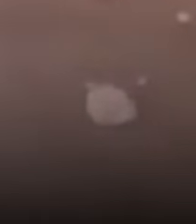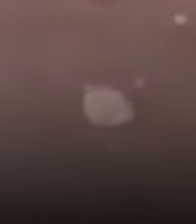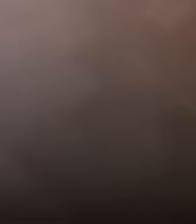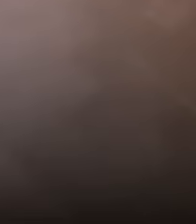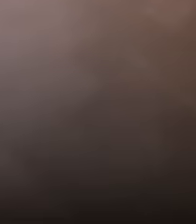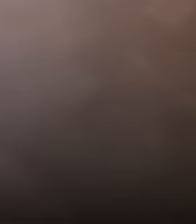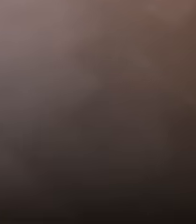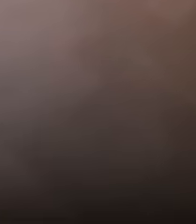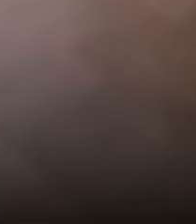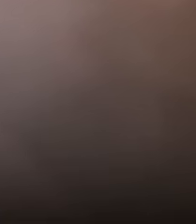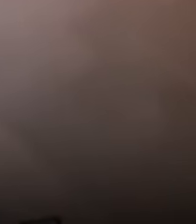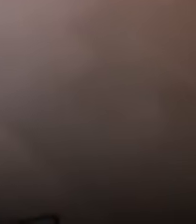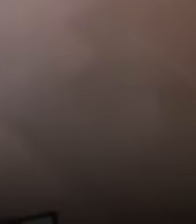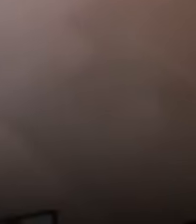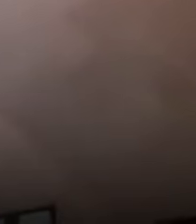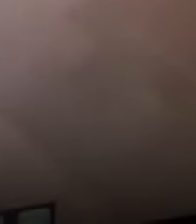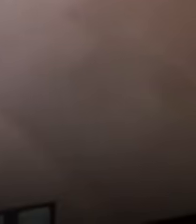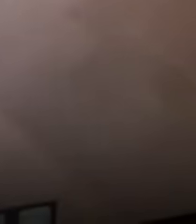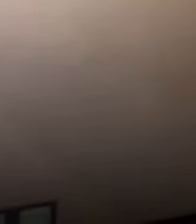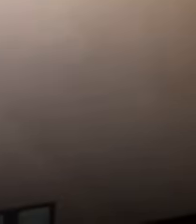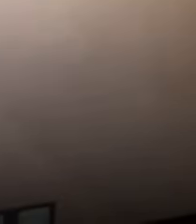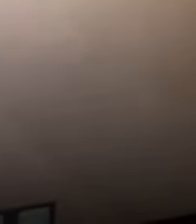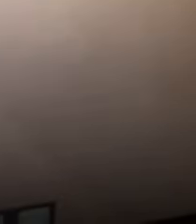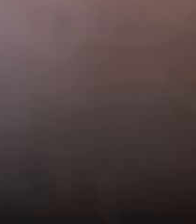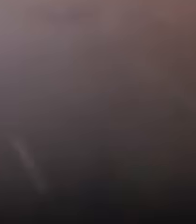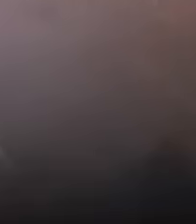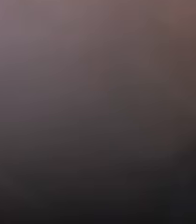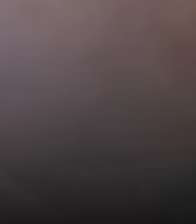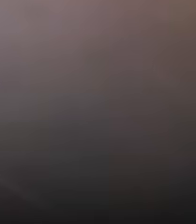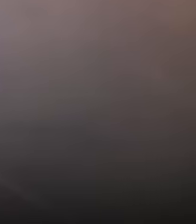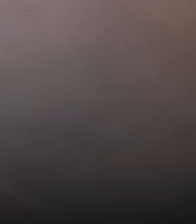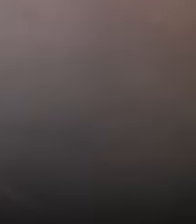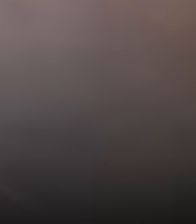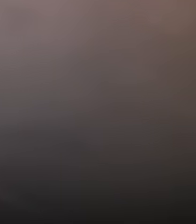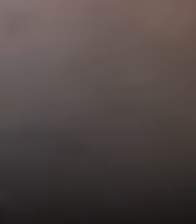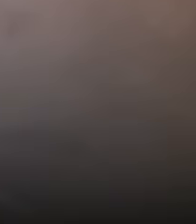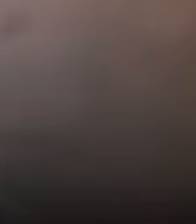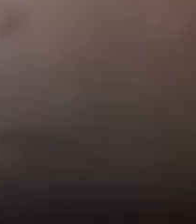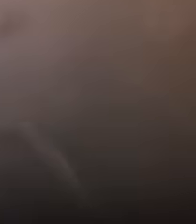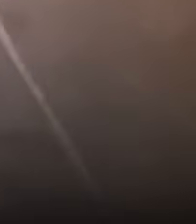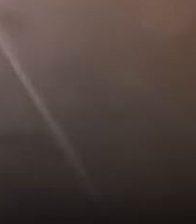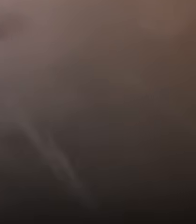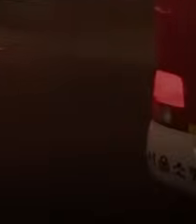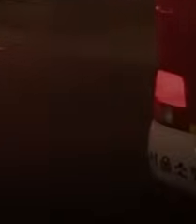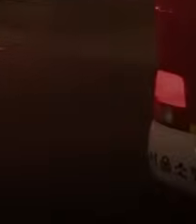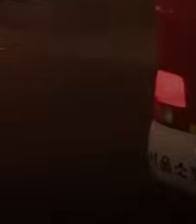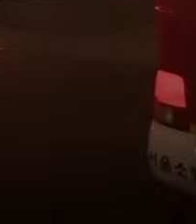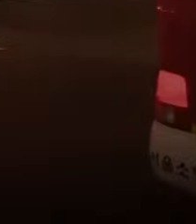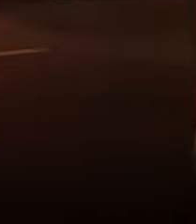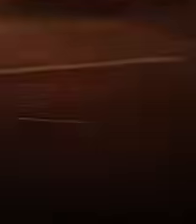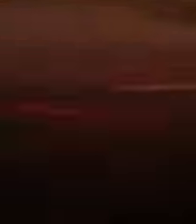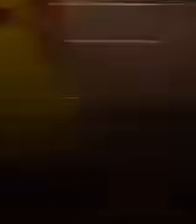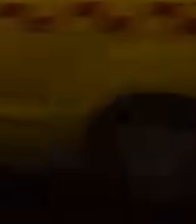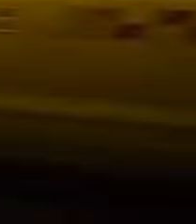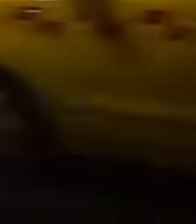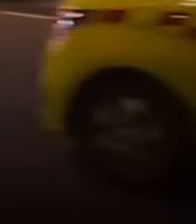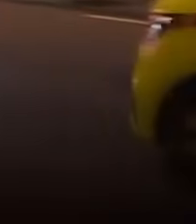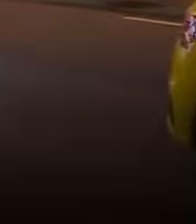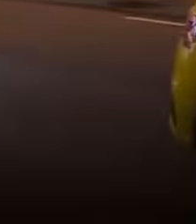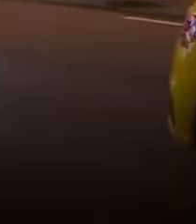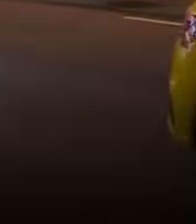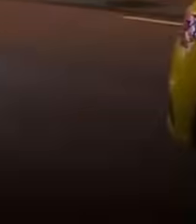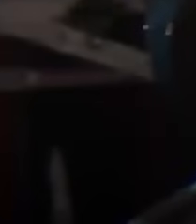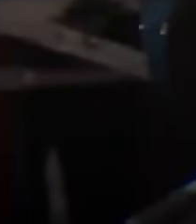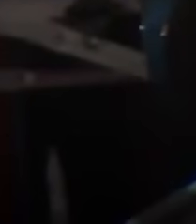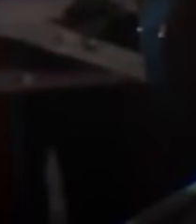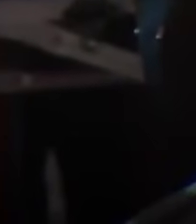벌어졌더라고요. 날아오듯 쏜살 같은 속도의 차량은 저녁을 즐기던 행인들에게 향했습니다. 사람들이